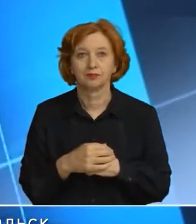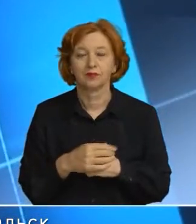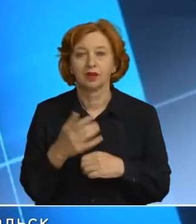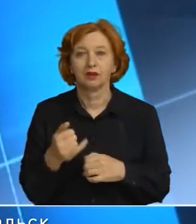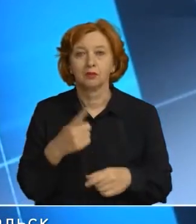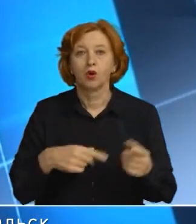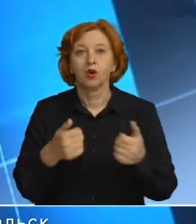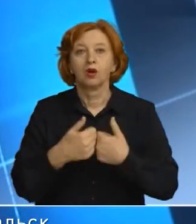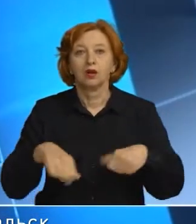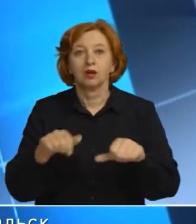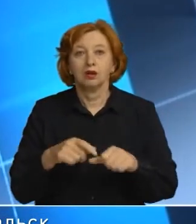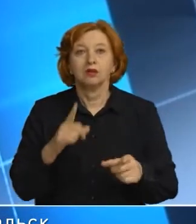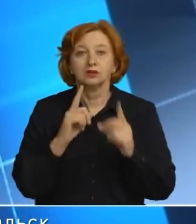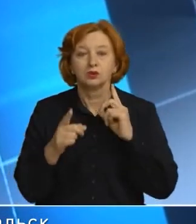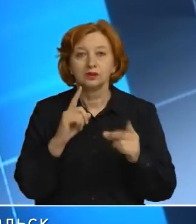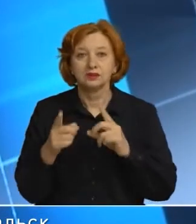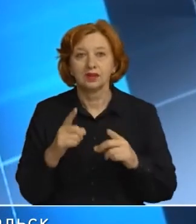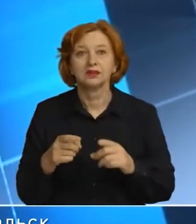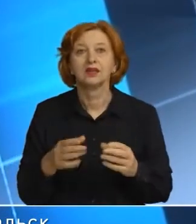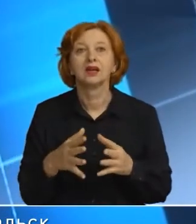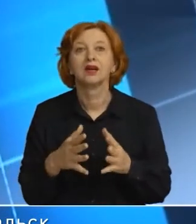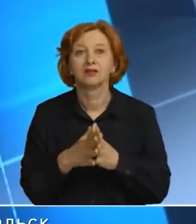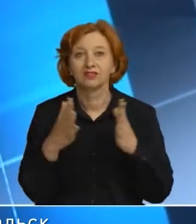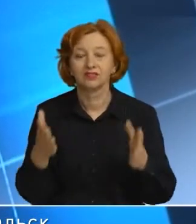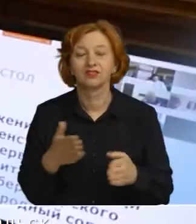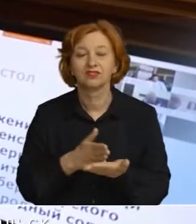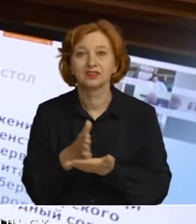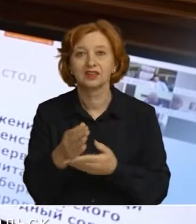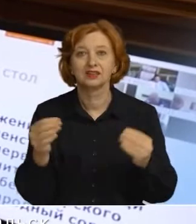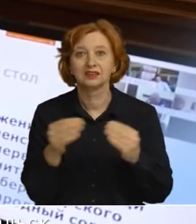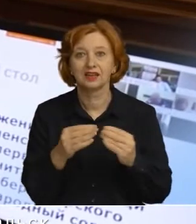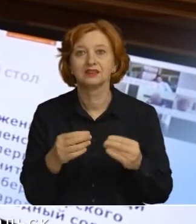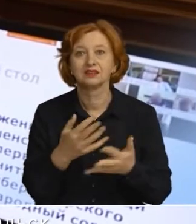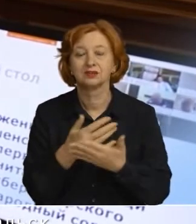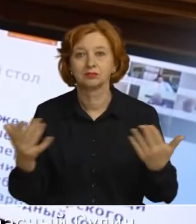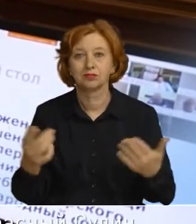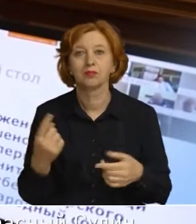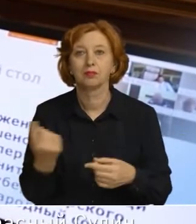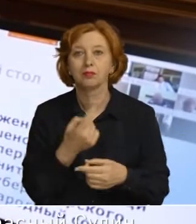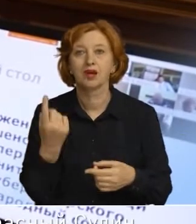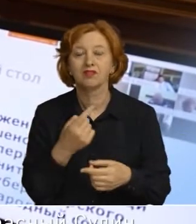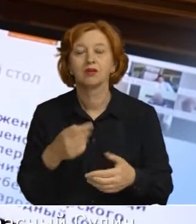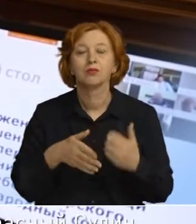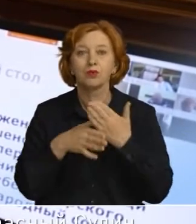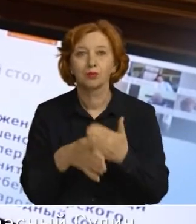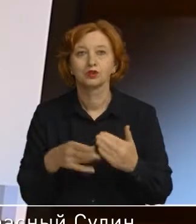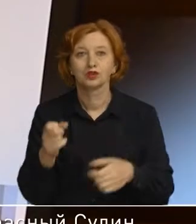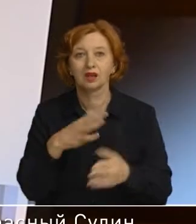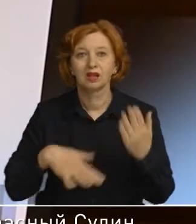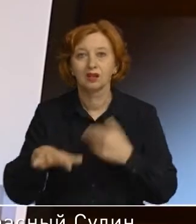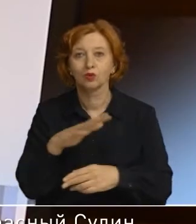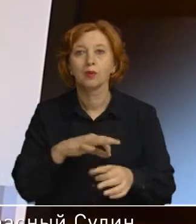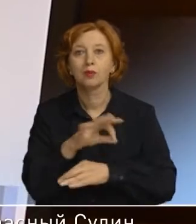По итогам заседания Народного совета определили 10 основных направлений расходов в рамках года первой медико-санитарной помощи на Дону.